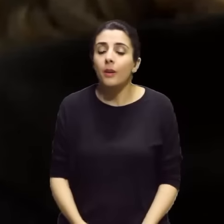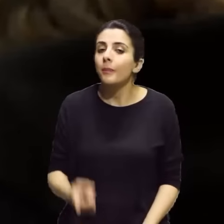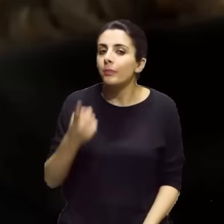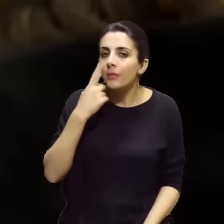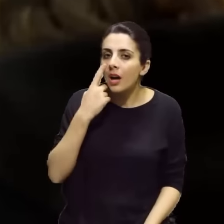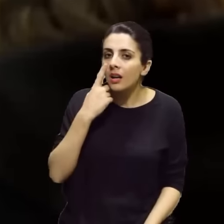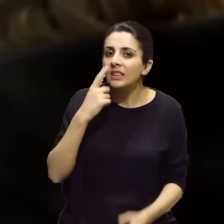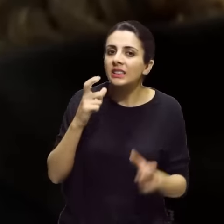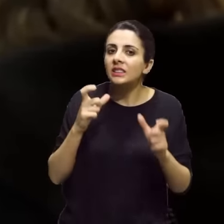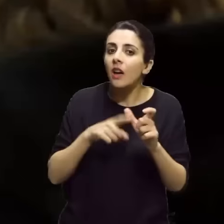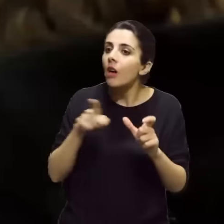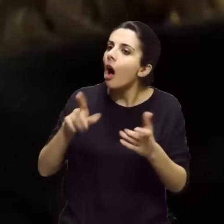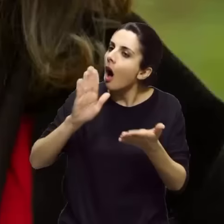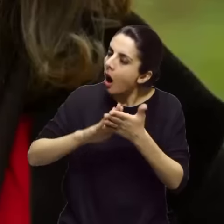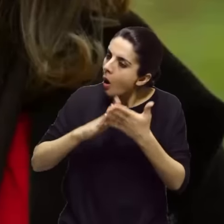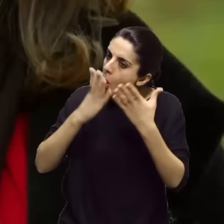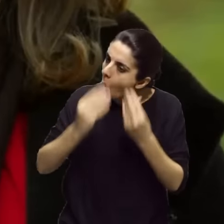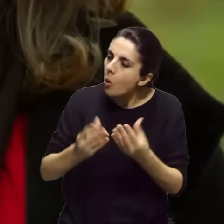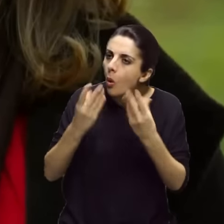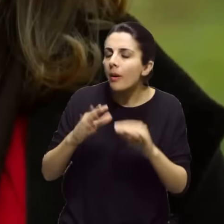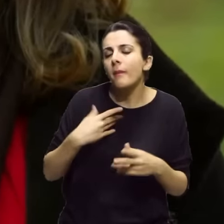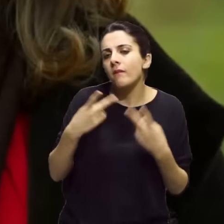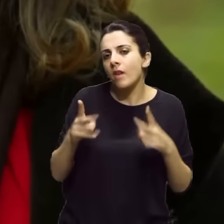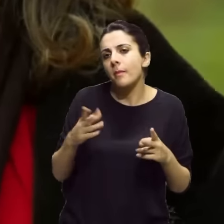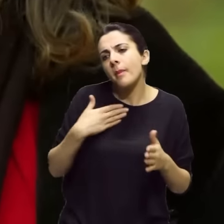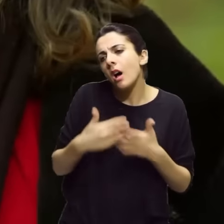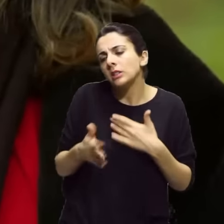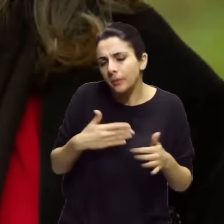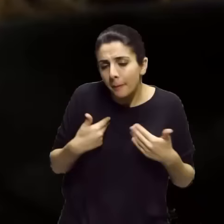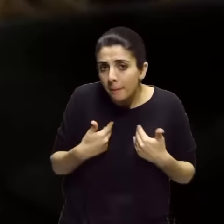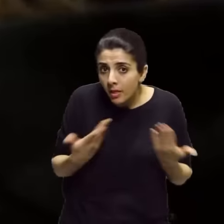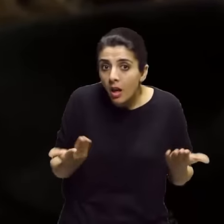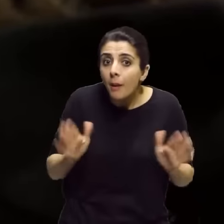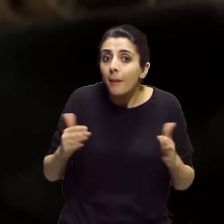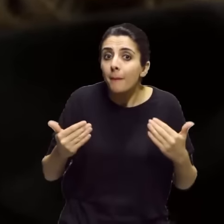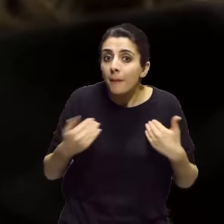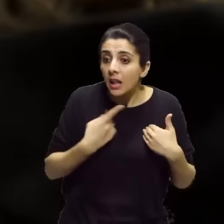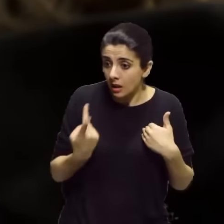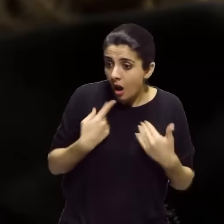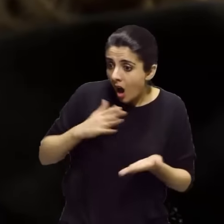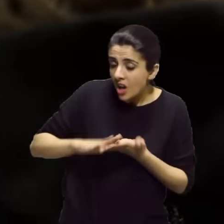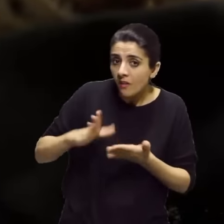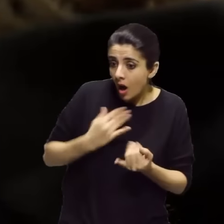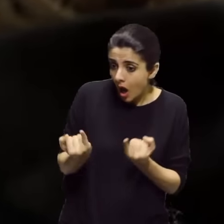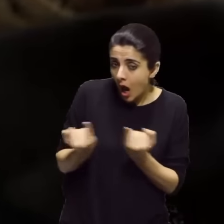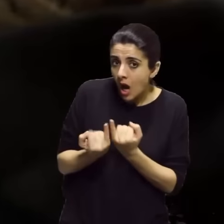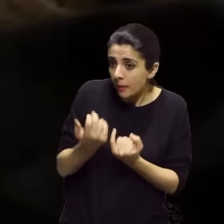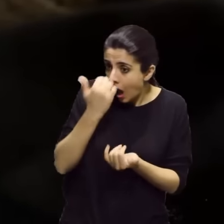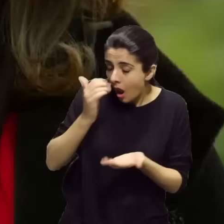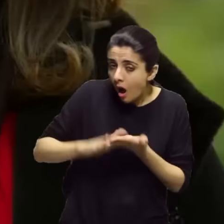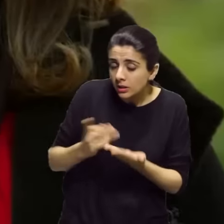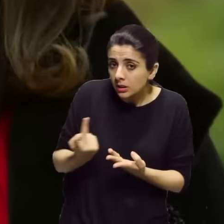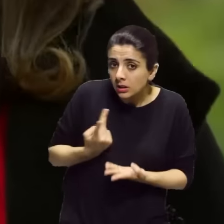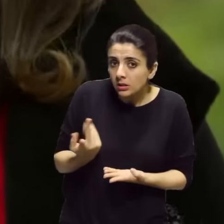Bak, Sevin senin arkadaşın olabilir ya da olmayabilir. Bu benim hiç umurumda değil. Ama ben senin arkadaşınım, kardeşinim, kankanım